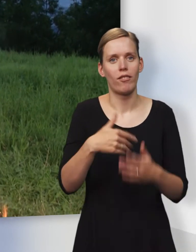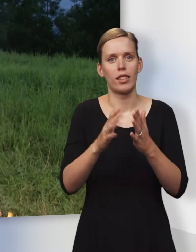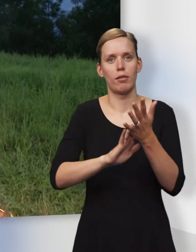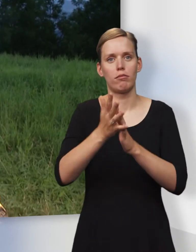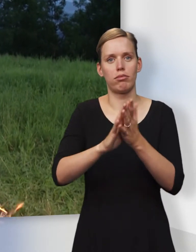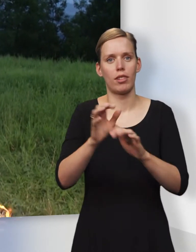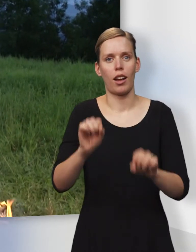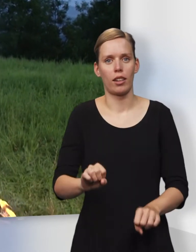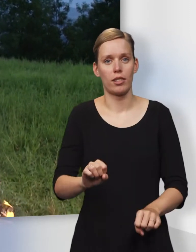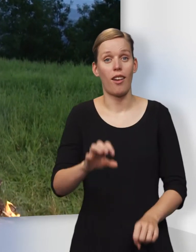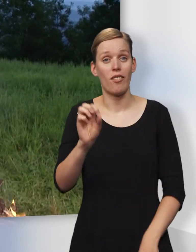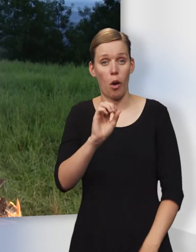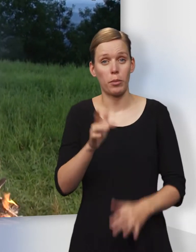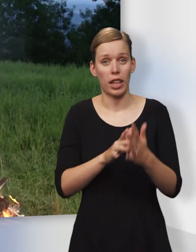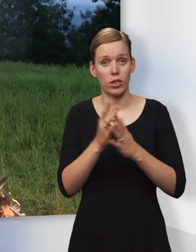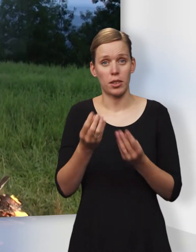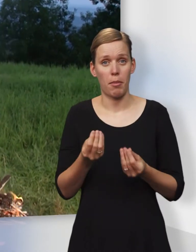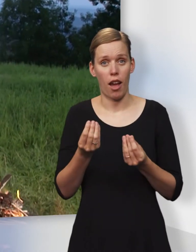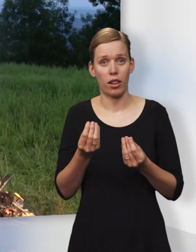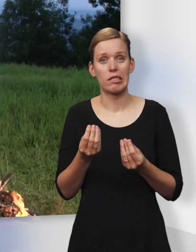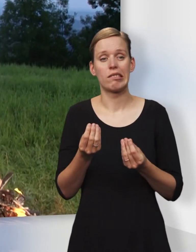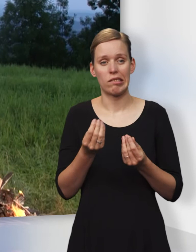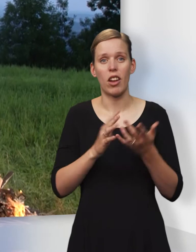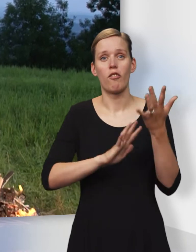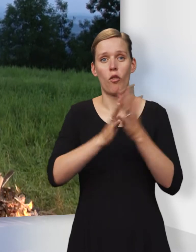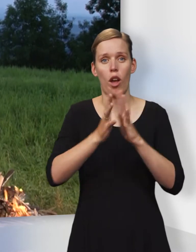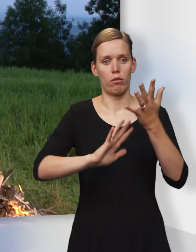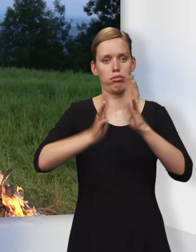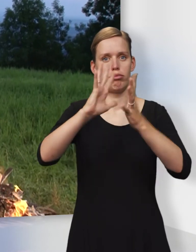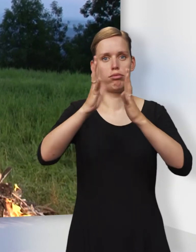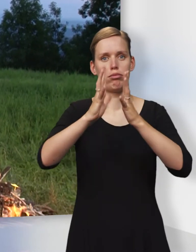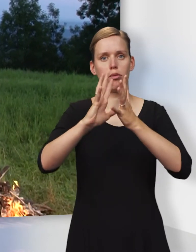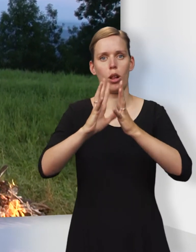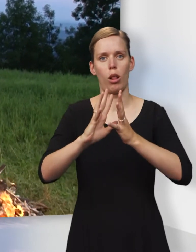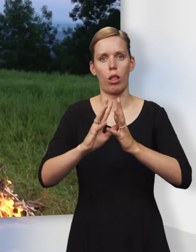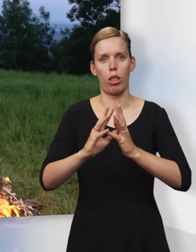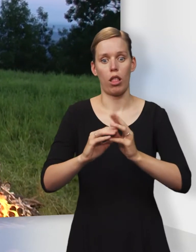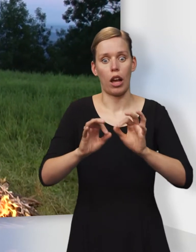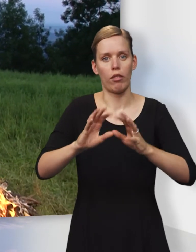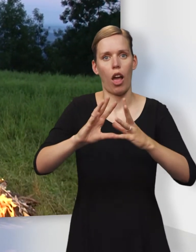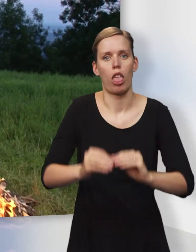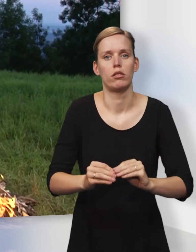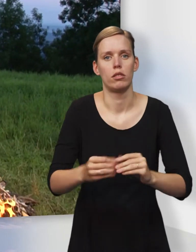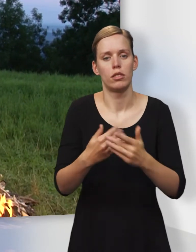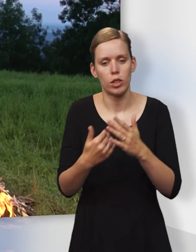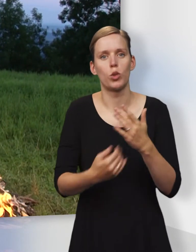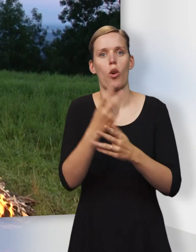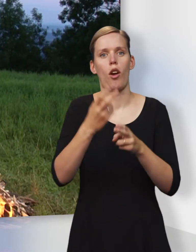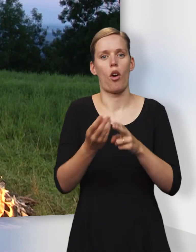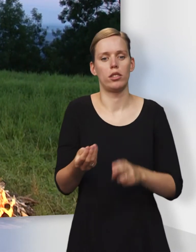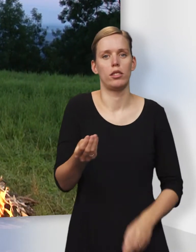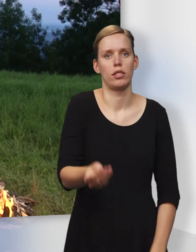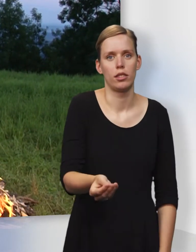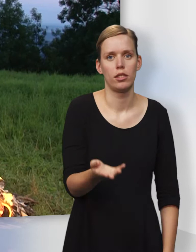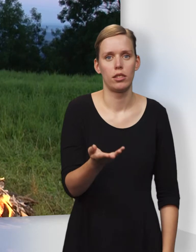Denn er spürt, dass das Feuer immer wieder kleiner wird und auszugehen droht. Gerade